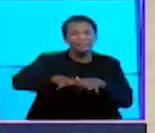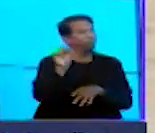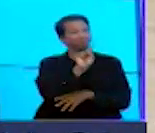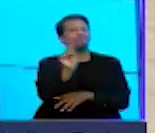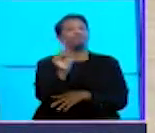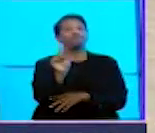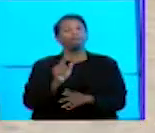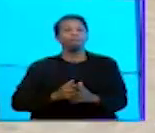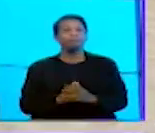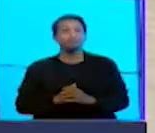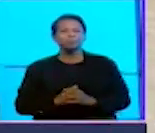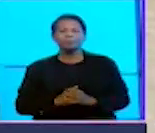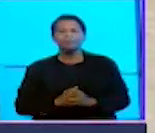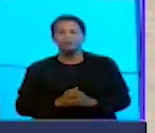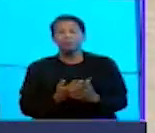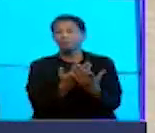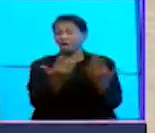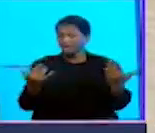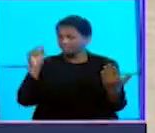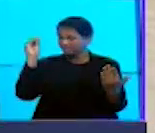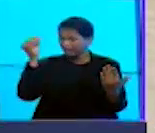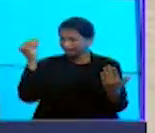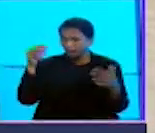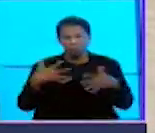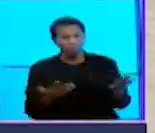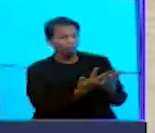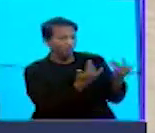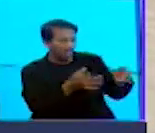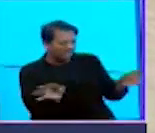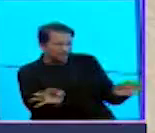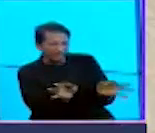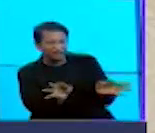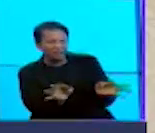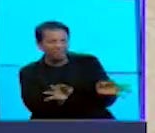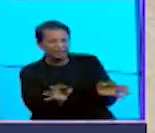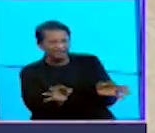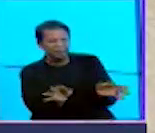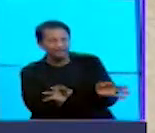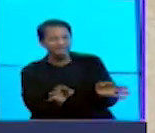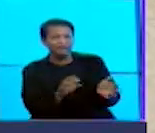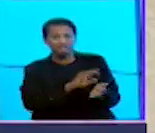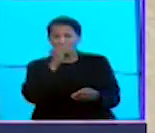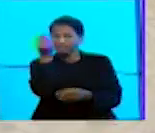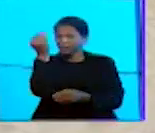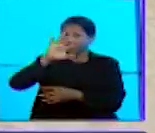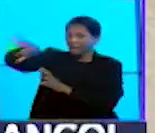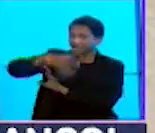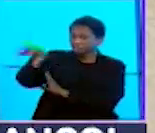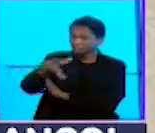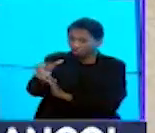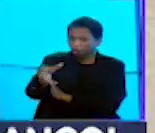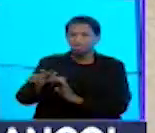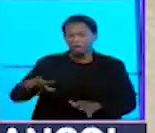ini warga Jakarta khususnya ataupun warga sekitar Jakarta ini masih memilih wisata Ancol untuk pergi berlibur bersama sanak keluarga